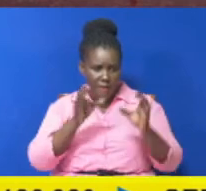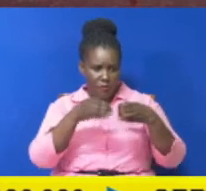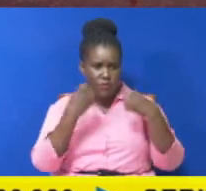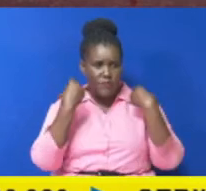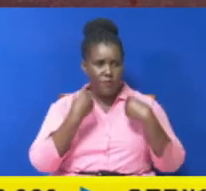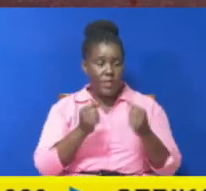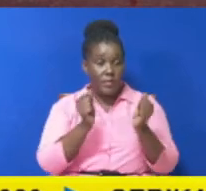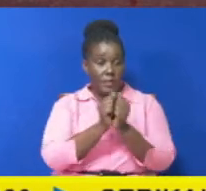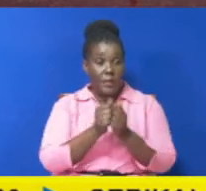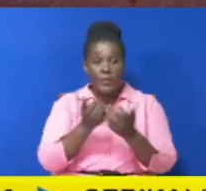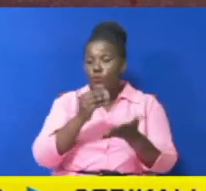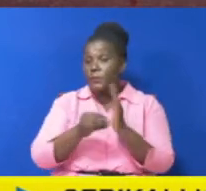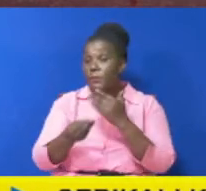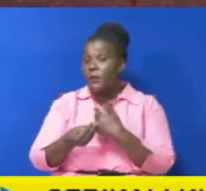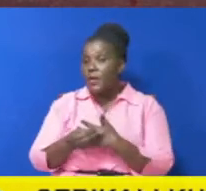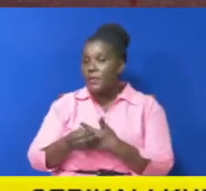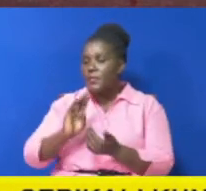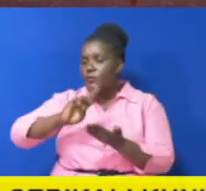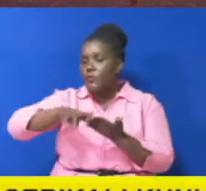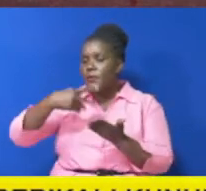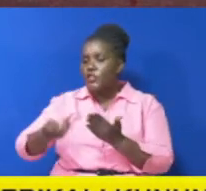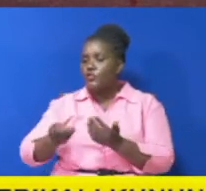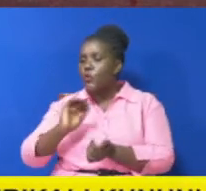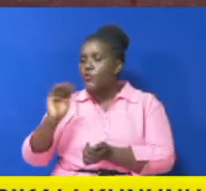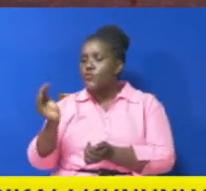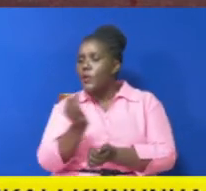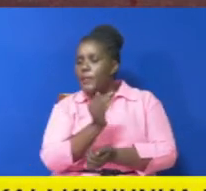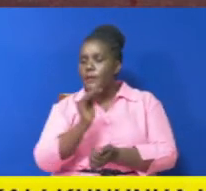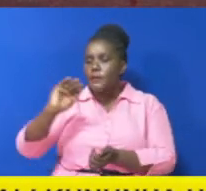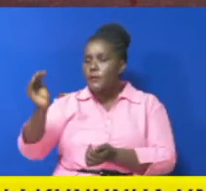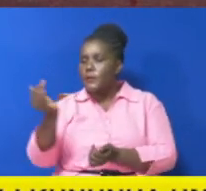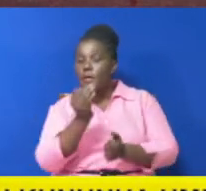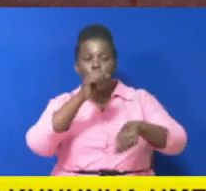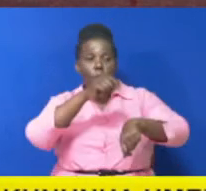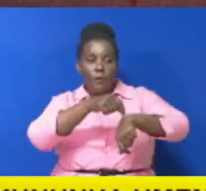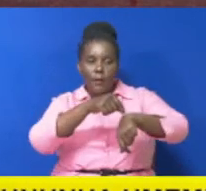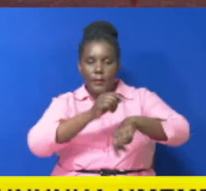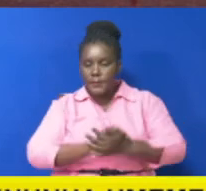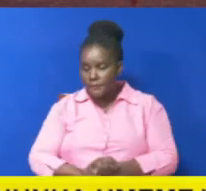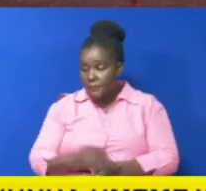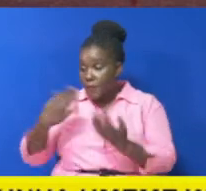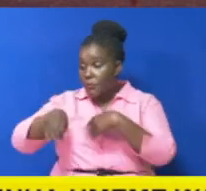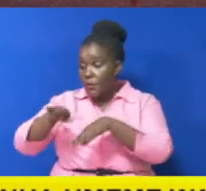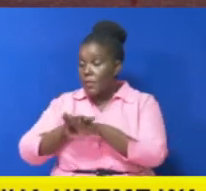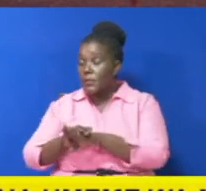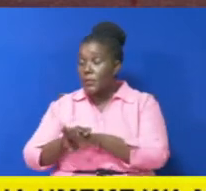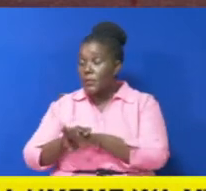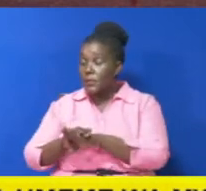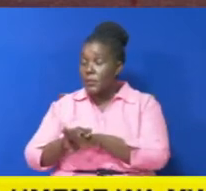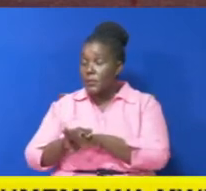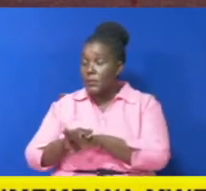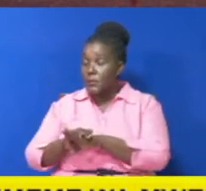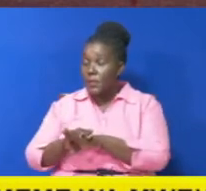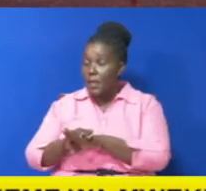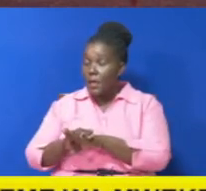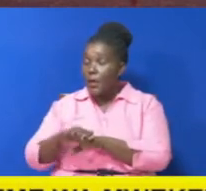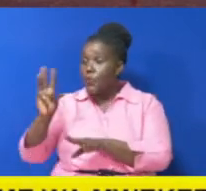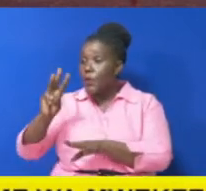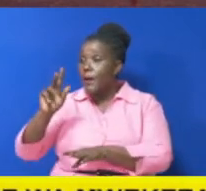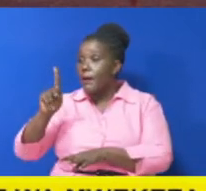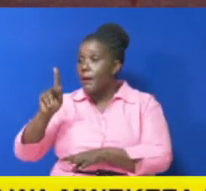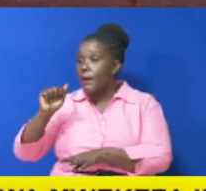kufanya marejesho kwa wakati na kudaiwa na halmashauri hiyo kwa muda mrefu. Mwenyekiti wa halmashauri ya wilaya ya Karagwe, Wallace